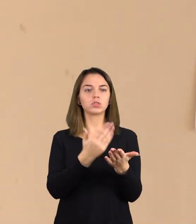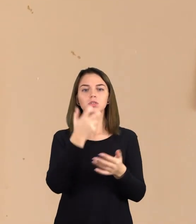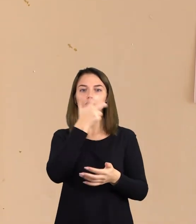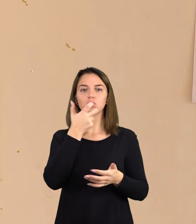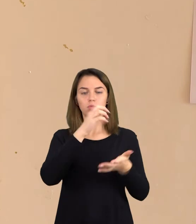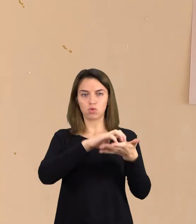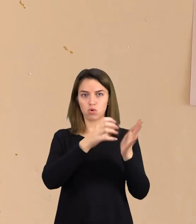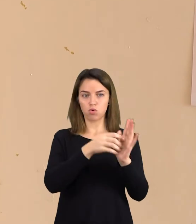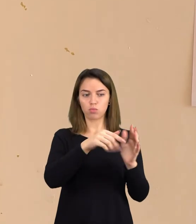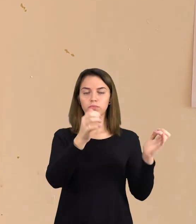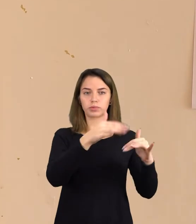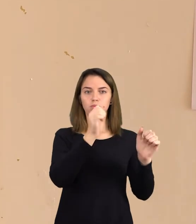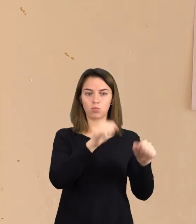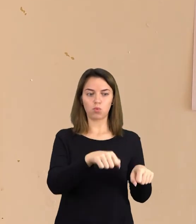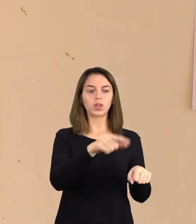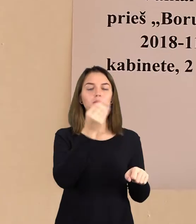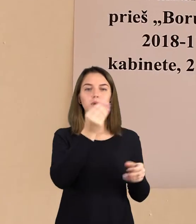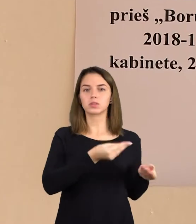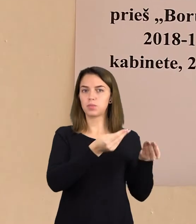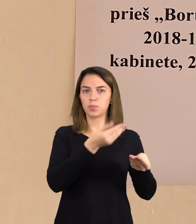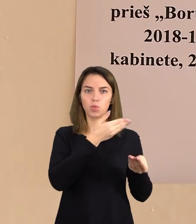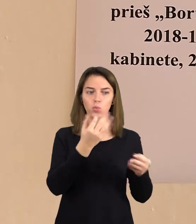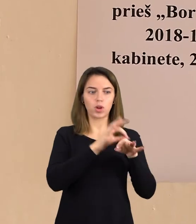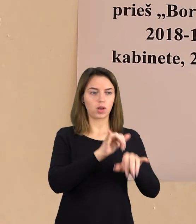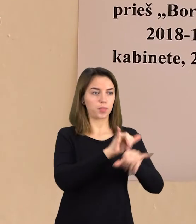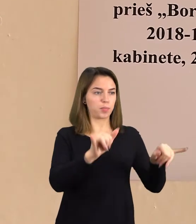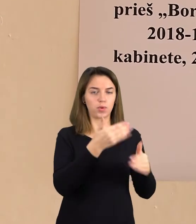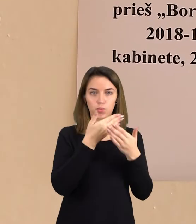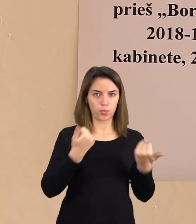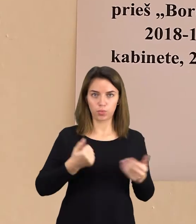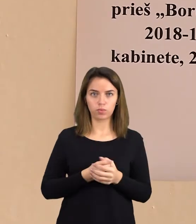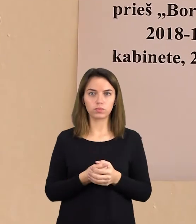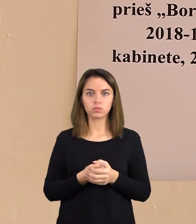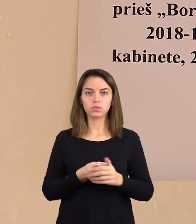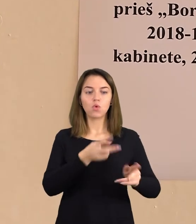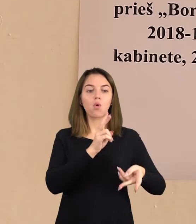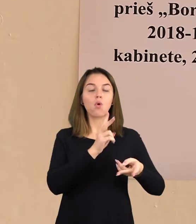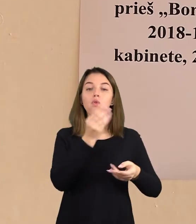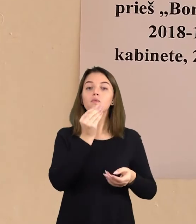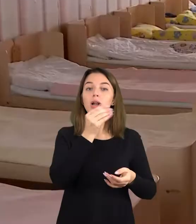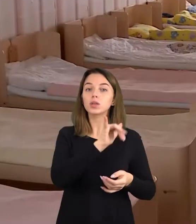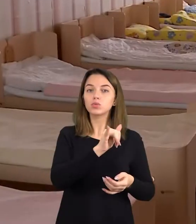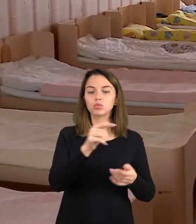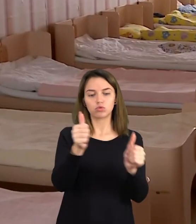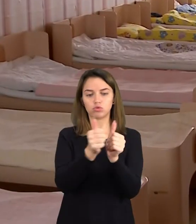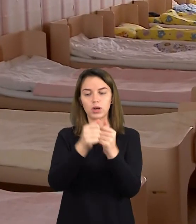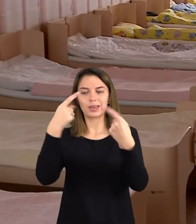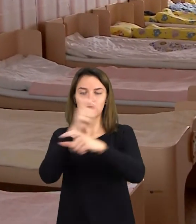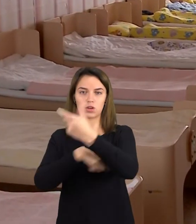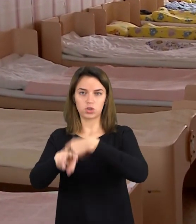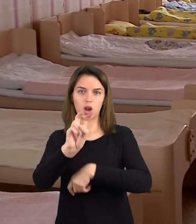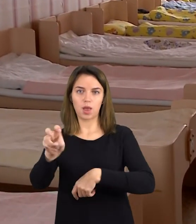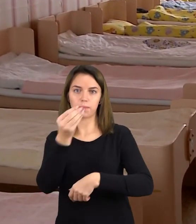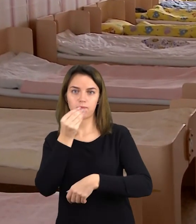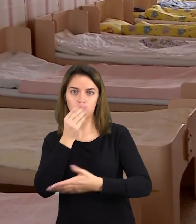grupė logopedės kabinete. Ten, kur sąlyčio su maistu nebuvo ir liga negalėjo paplisti. O valgyti vaikai vedami į gretimą